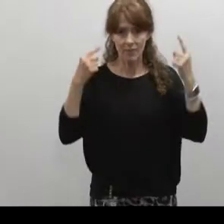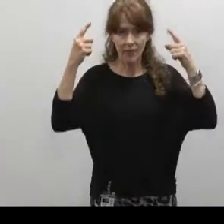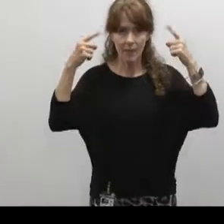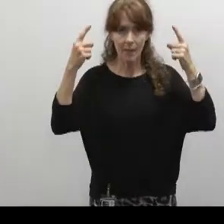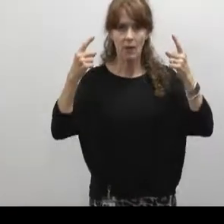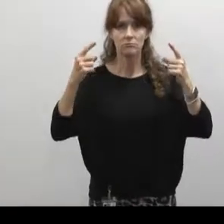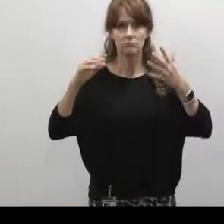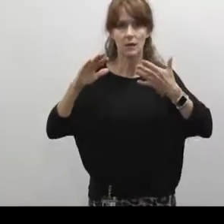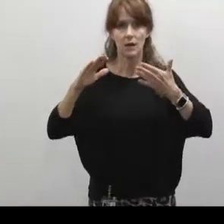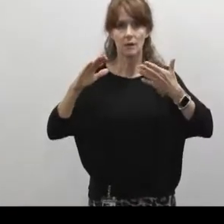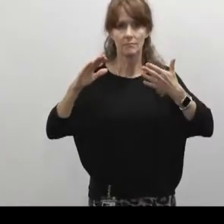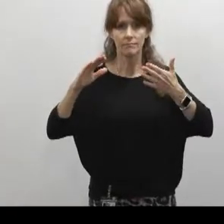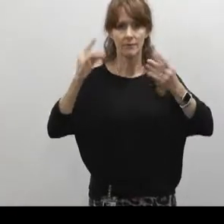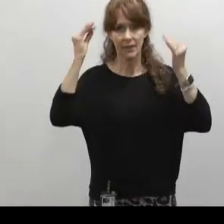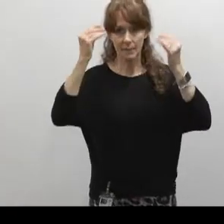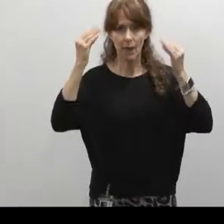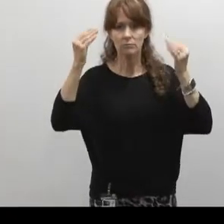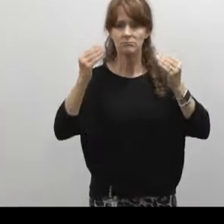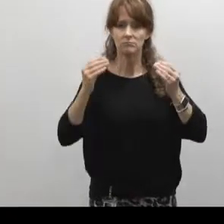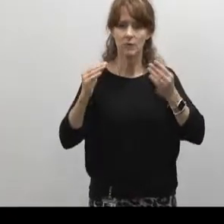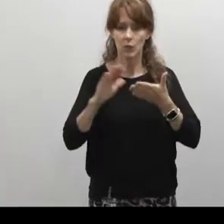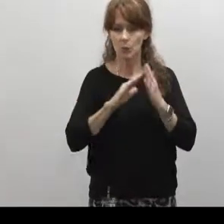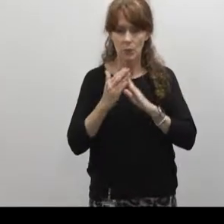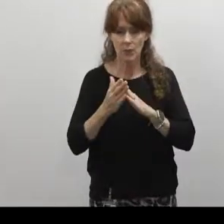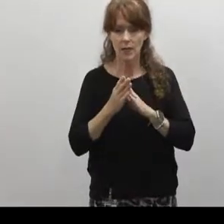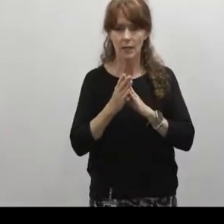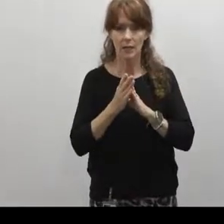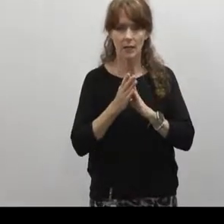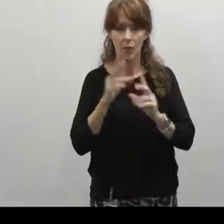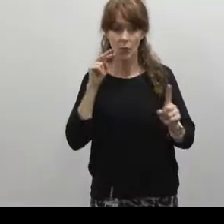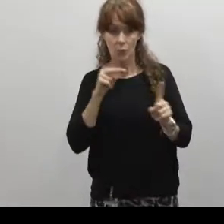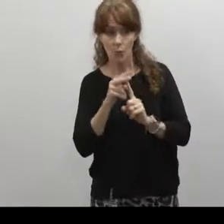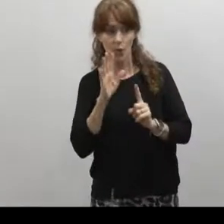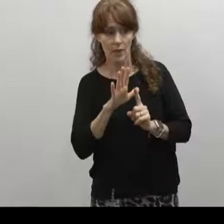kết âm pi sừng cùng dương thay dương thử ba cần chọn